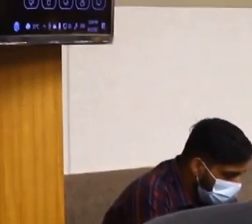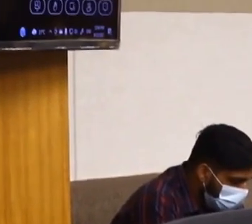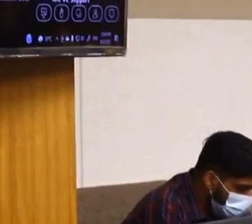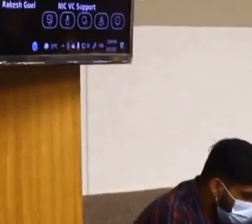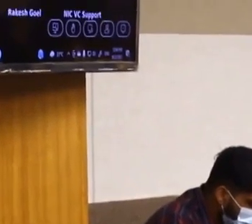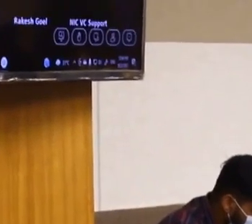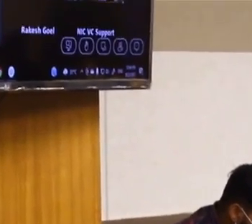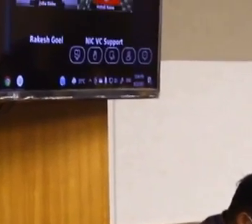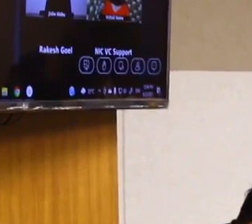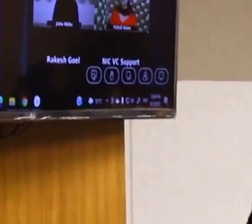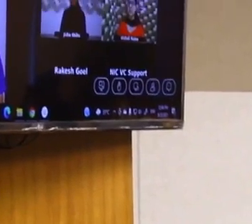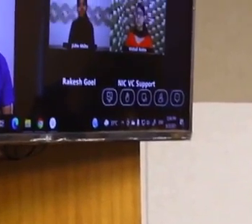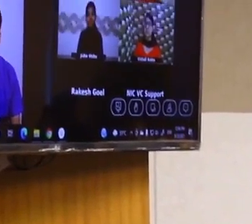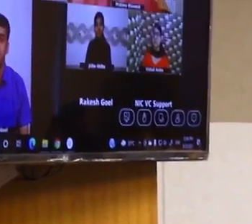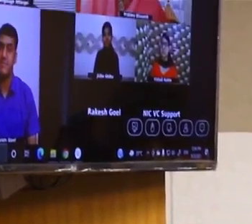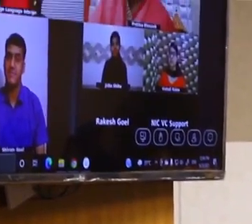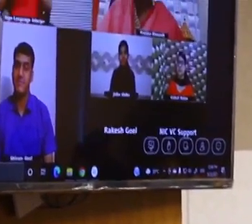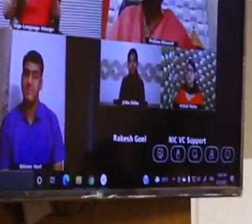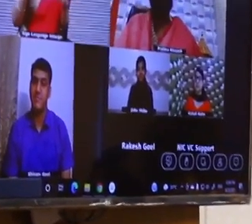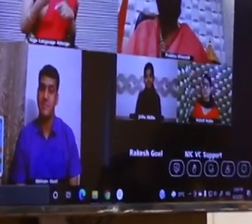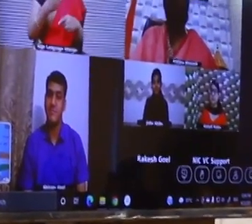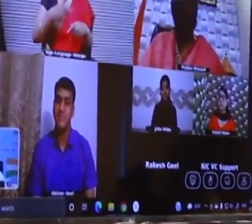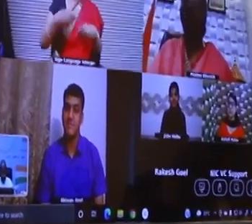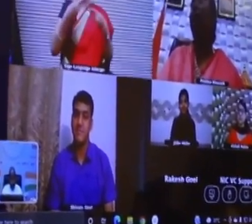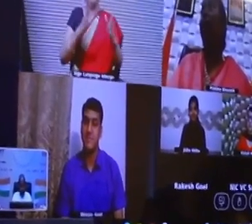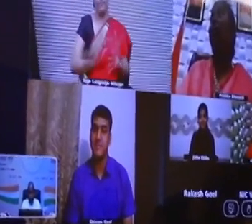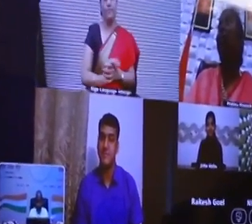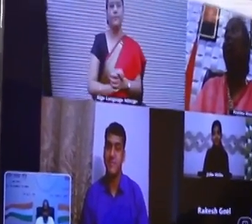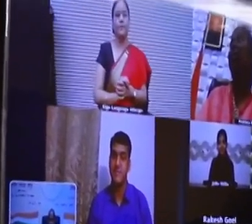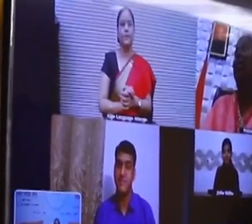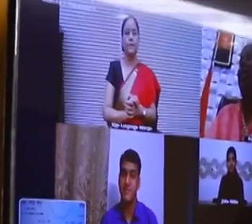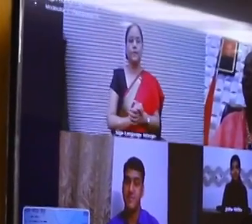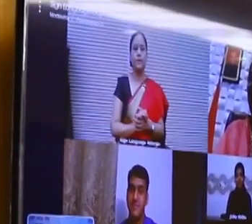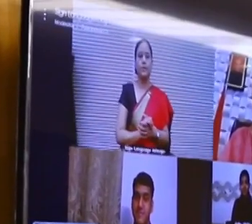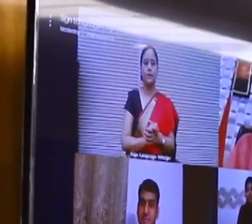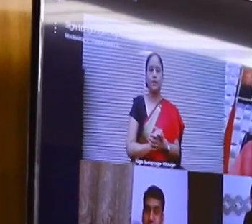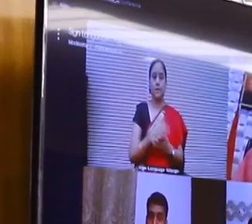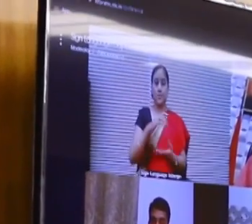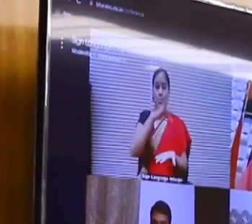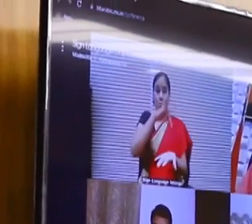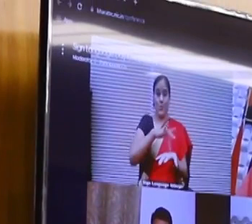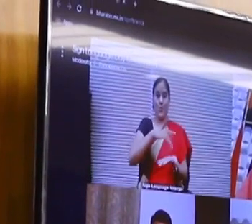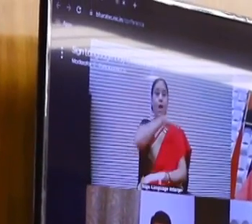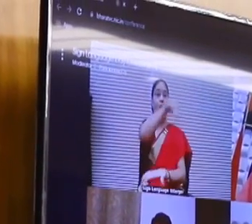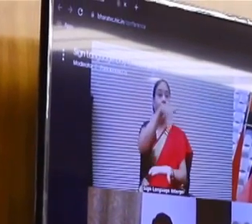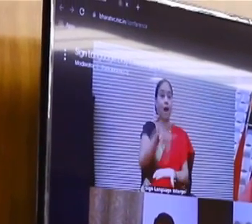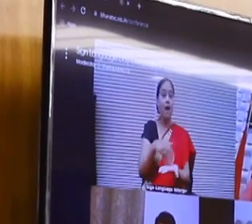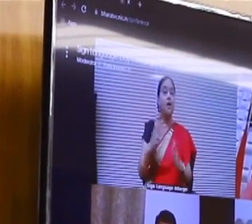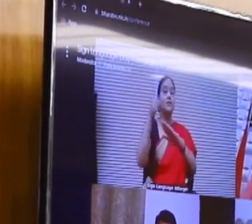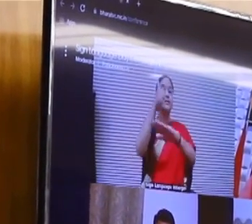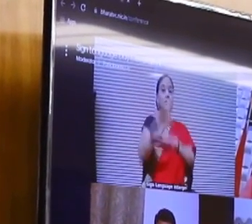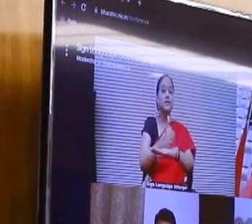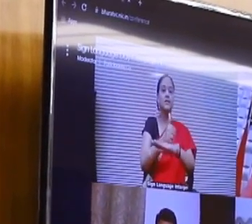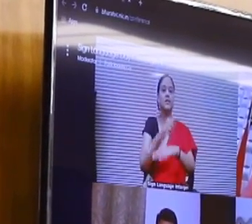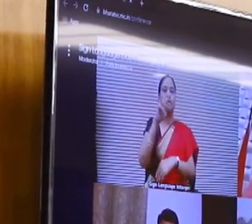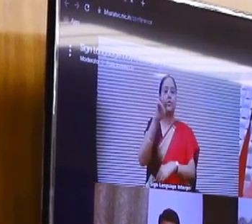के माध्यम से और अपना योगदान उनके द्वारा दिया जा सके। ये जो केंद्र ISLRTC की स्थापना 28